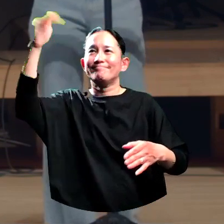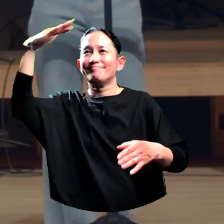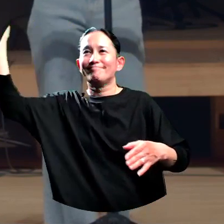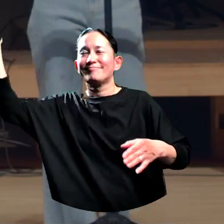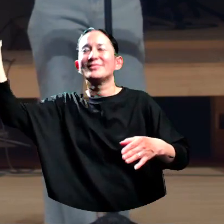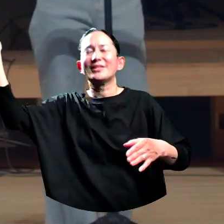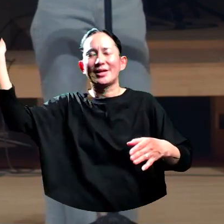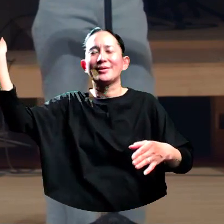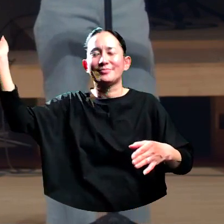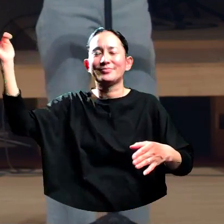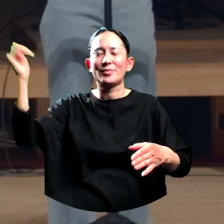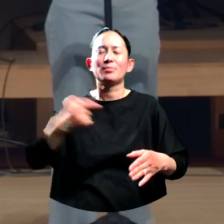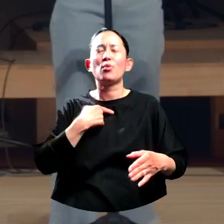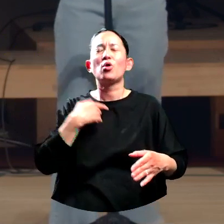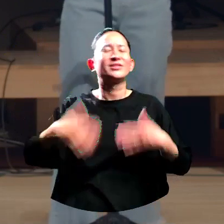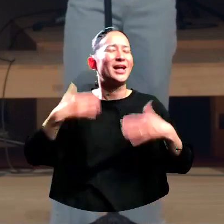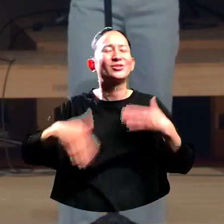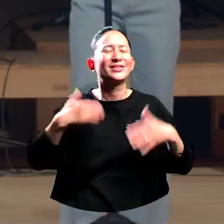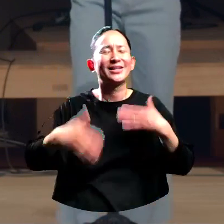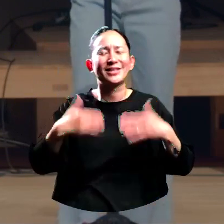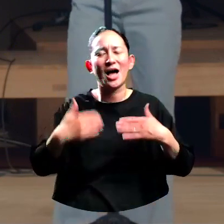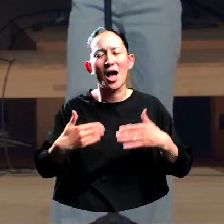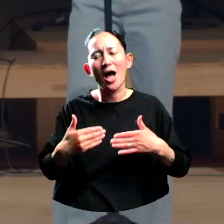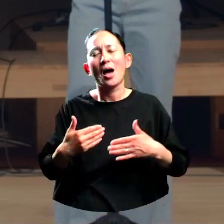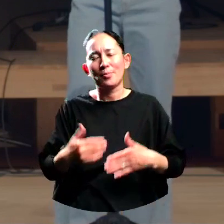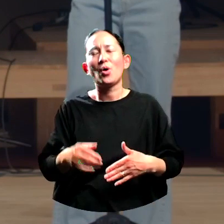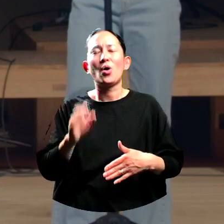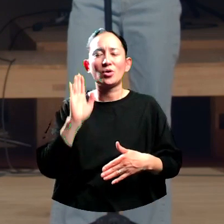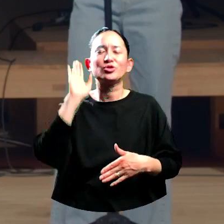ラス位置で上がろうと思ったところにいい波が来ました。